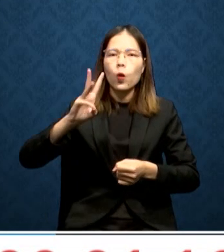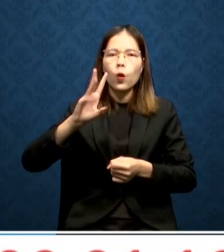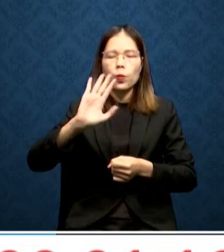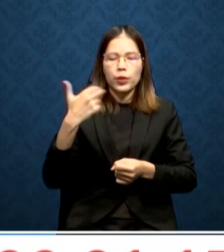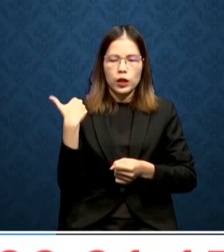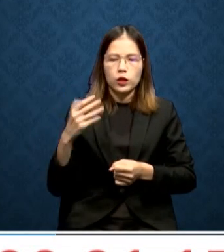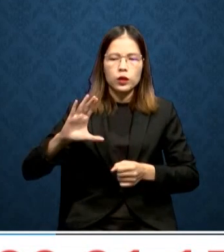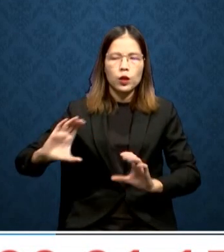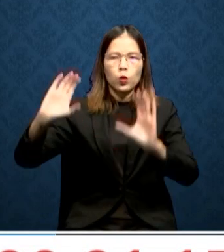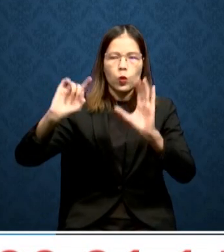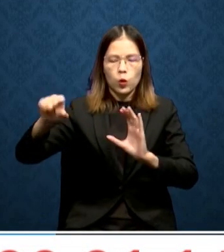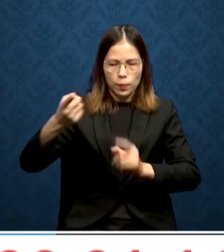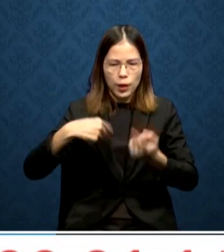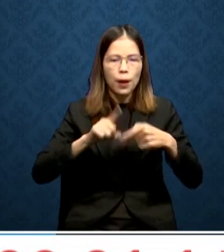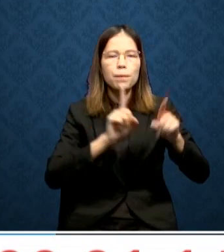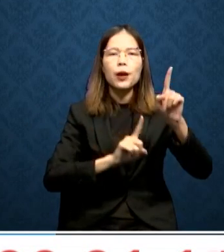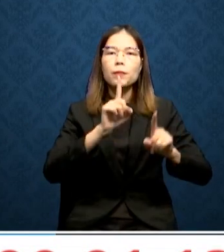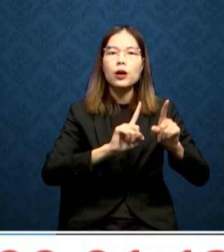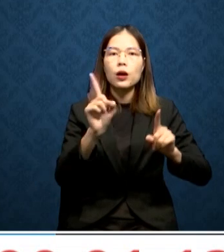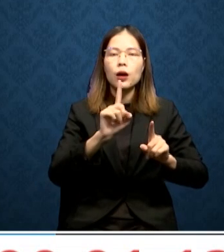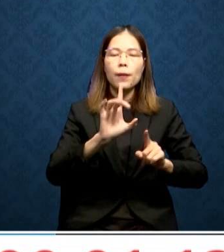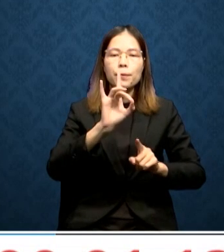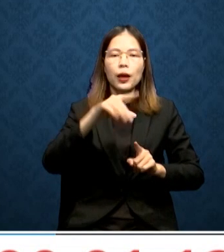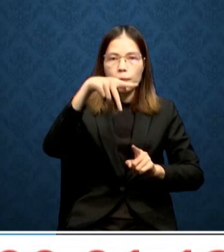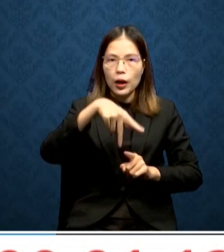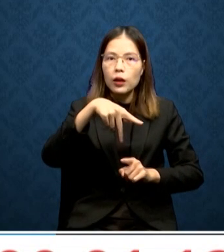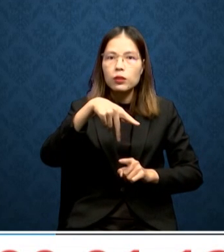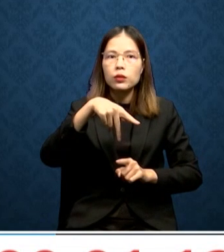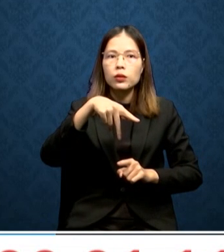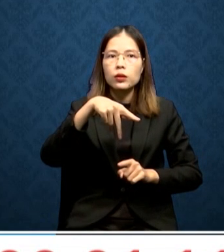ยงานภาครัฐที่เข้ามาประเมิน